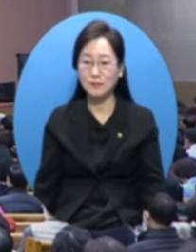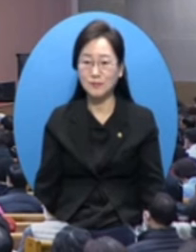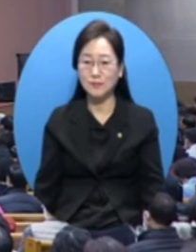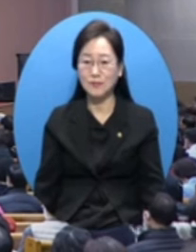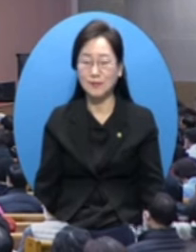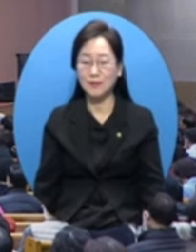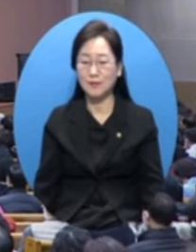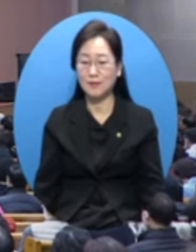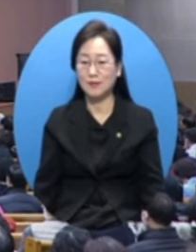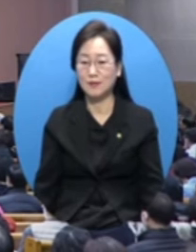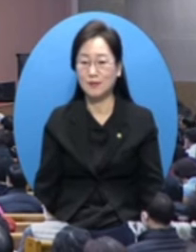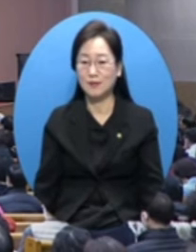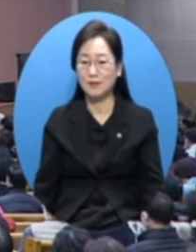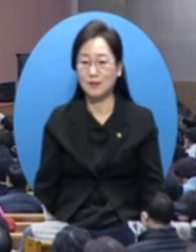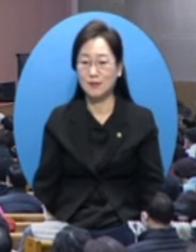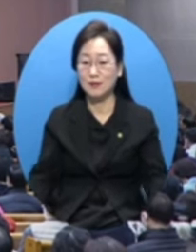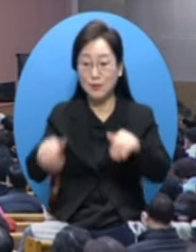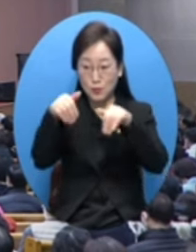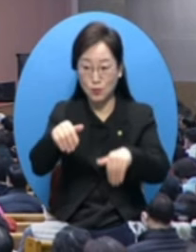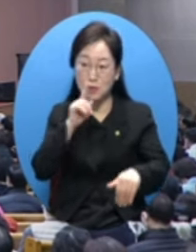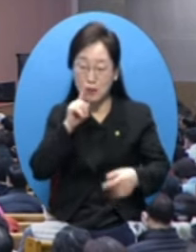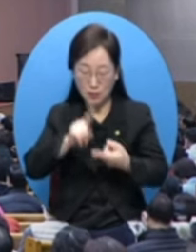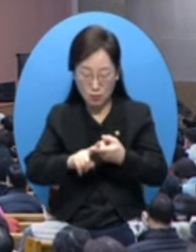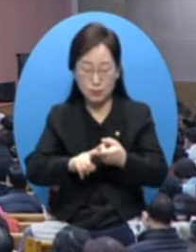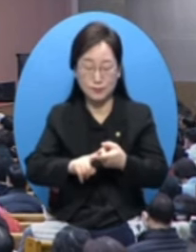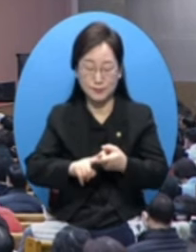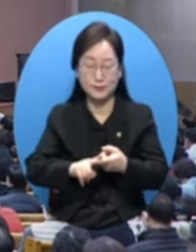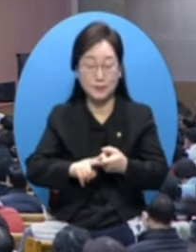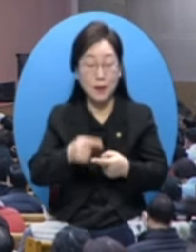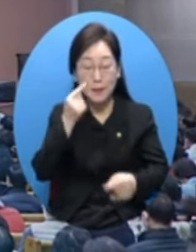그래서 종들의 말을 들었습니다.